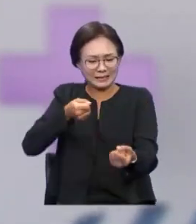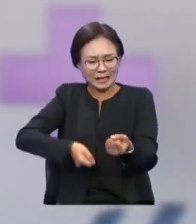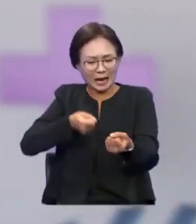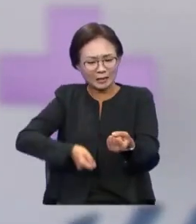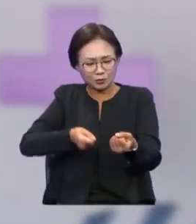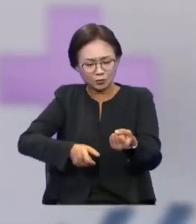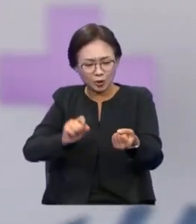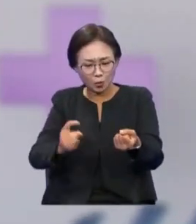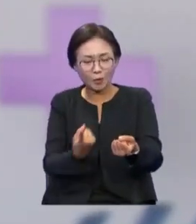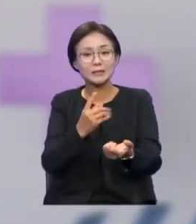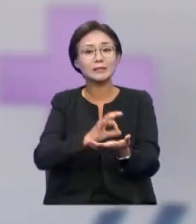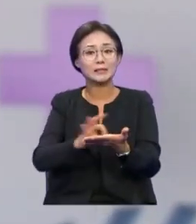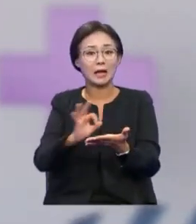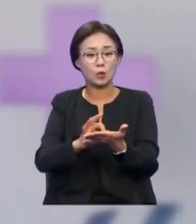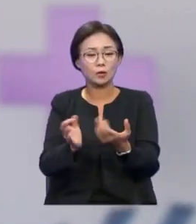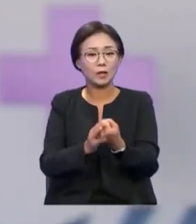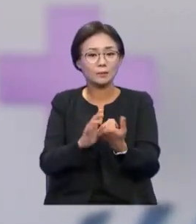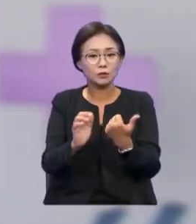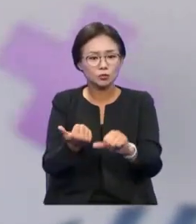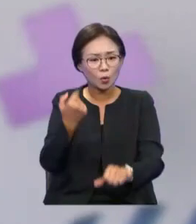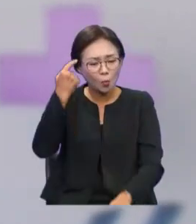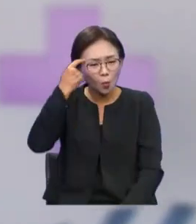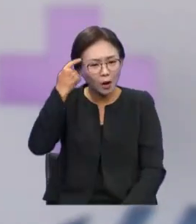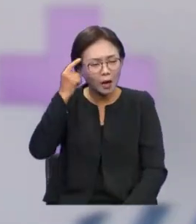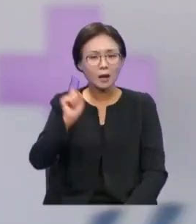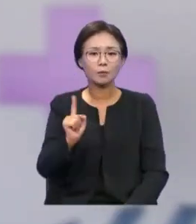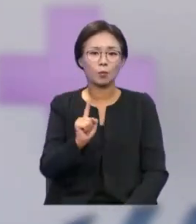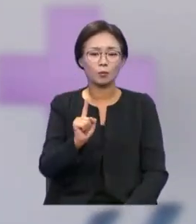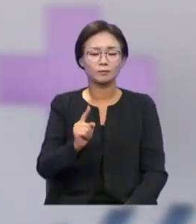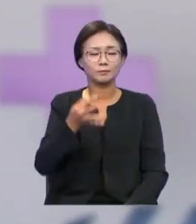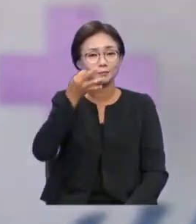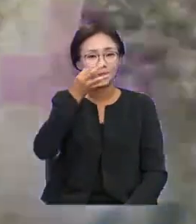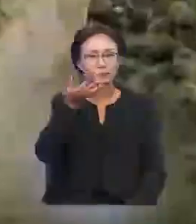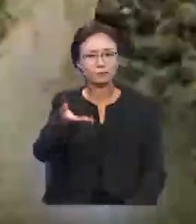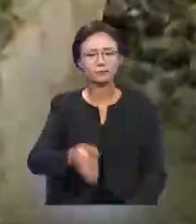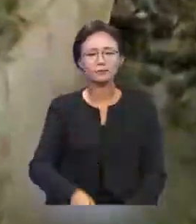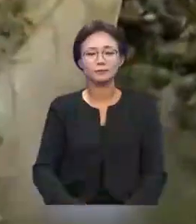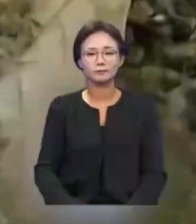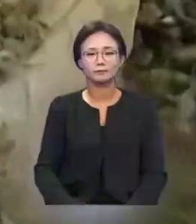그 원인이라고 하는데요. 도대체 누가 이런 일을 벌인 걸까요?